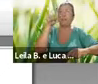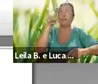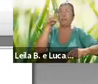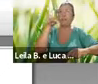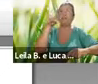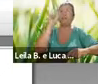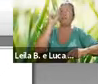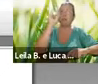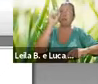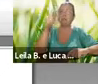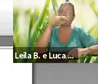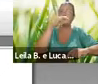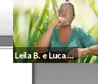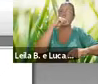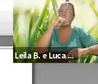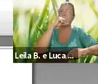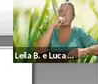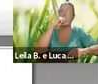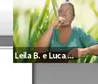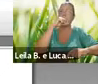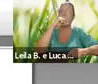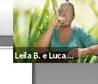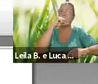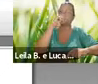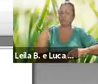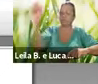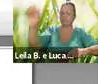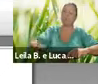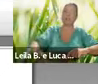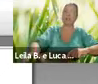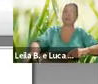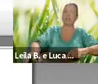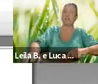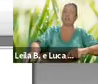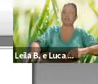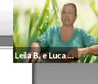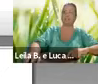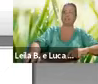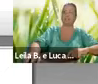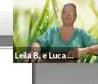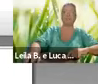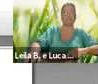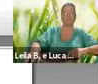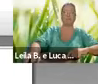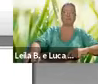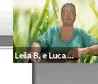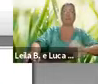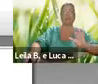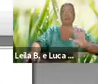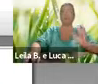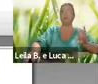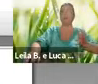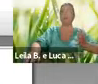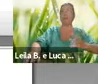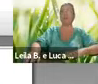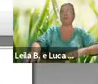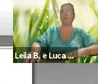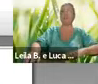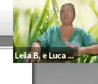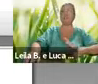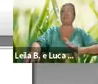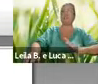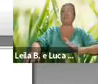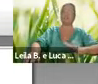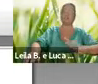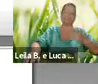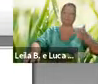E André Luiz ha potuto constatare questo. È interessante. Vediamo che per me è